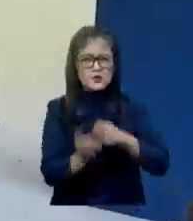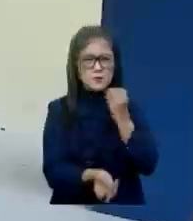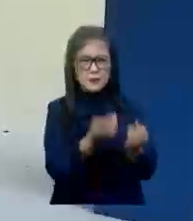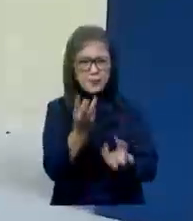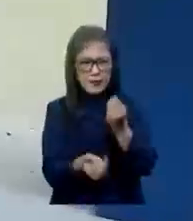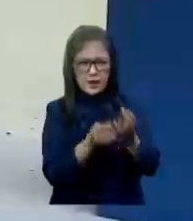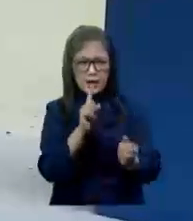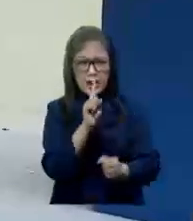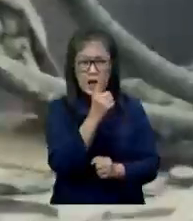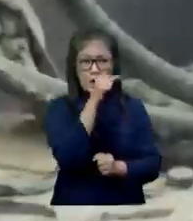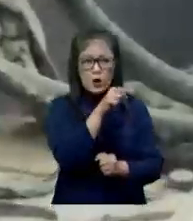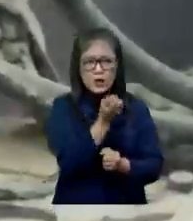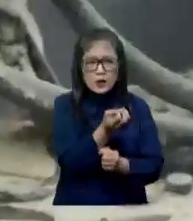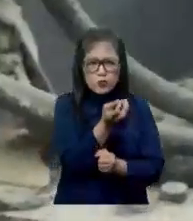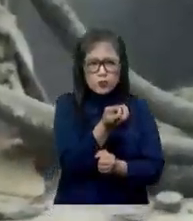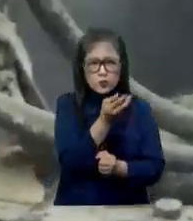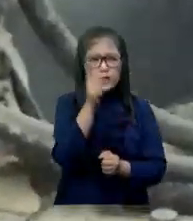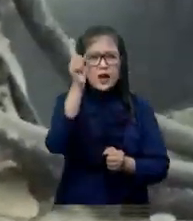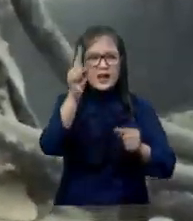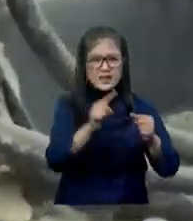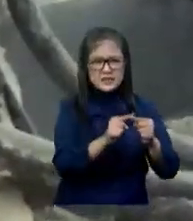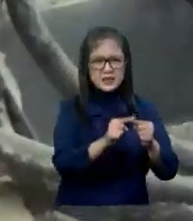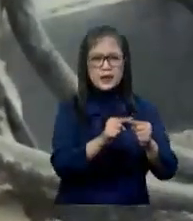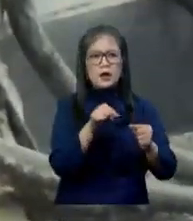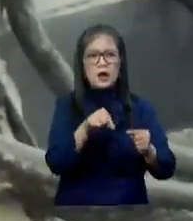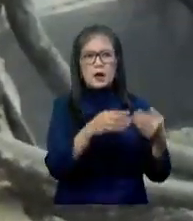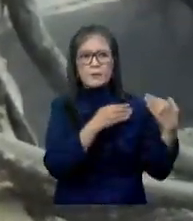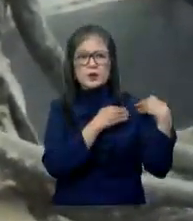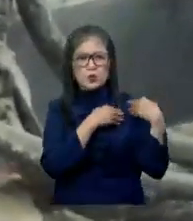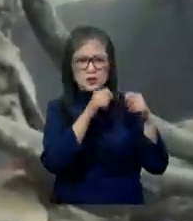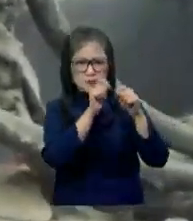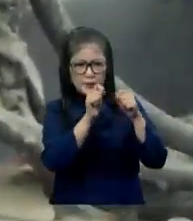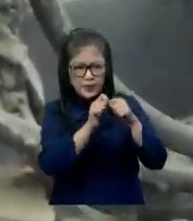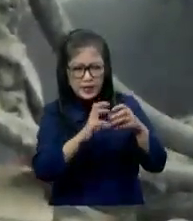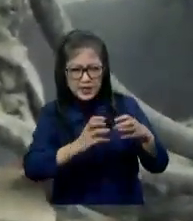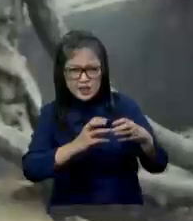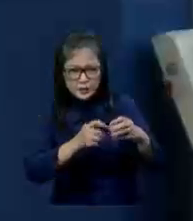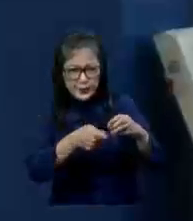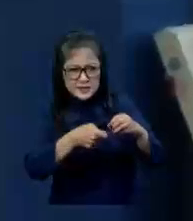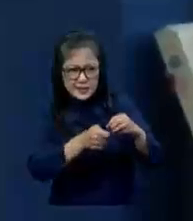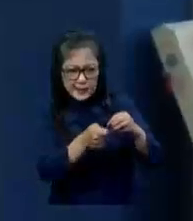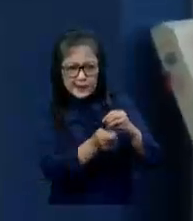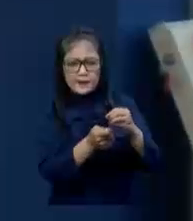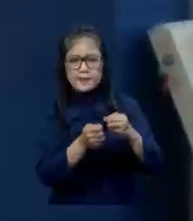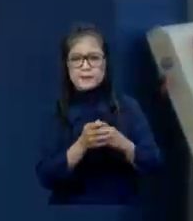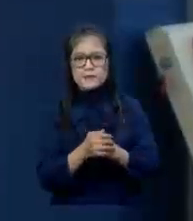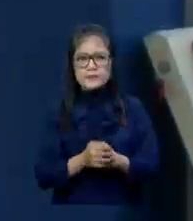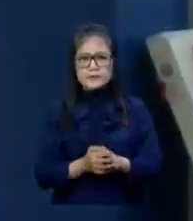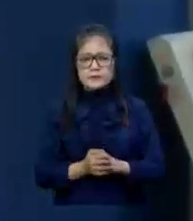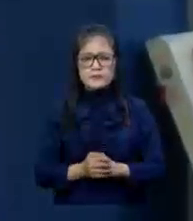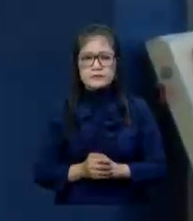kebakaran. Dugaan awal api dipicu dari korsleting listrik saat petugas memperbaiki dispenser.